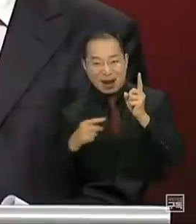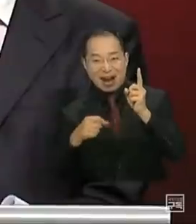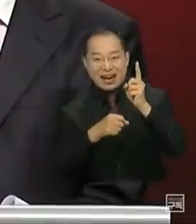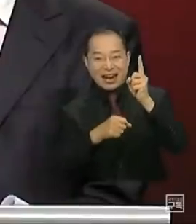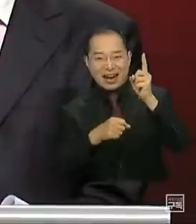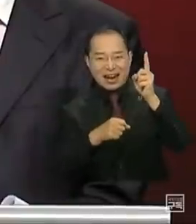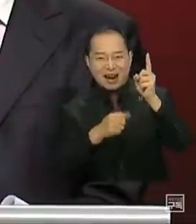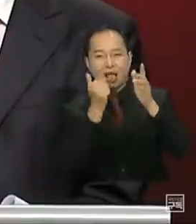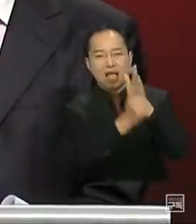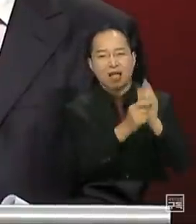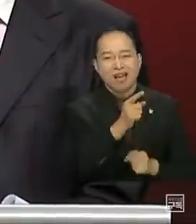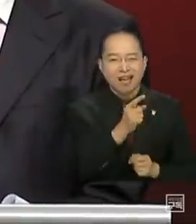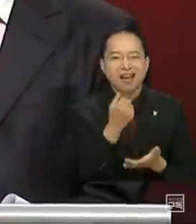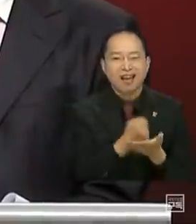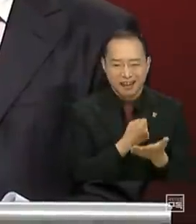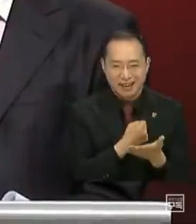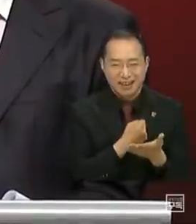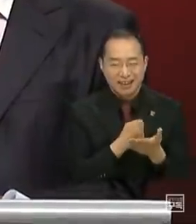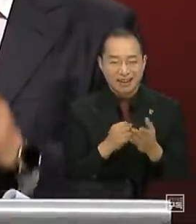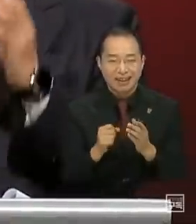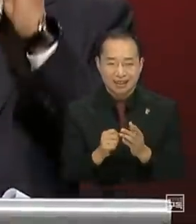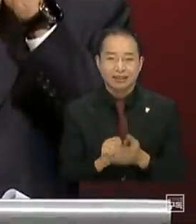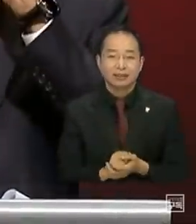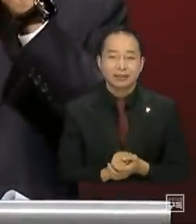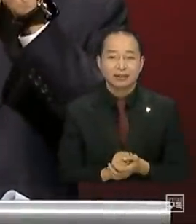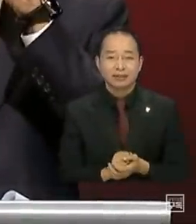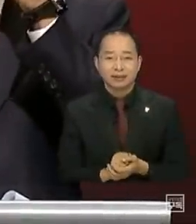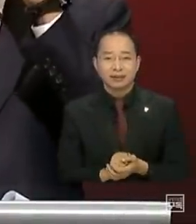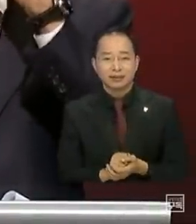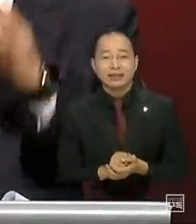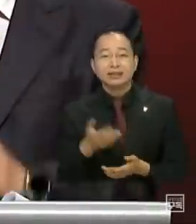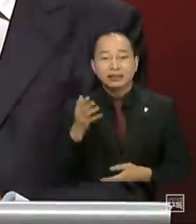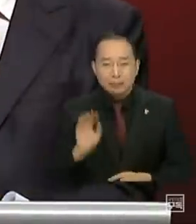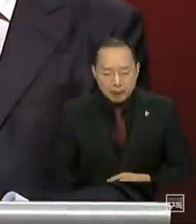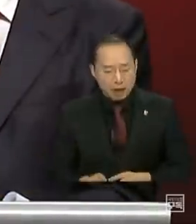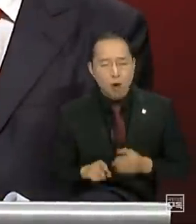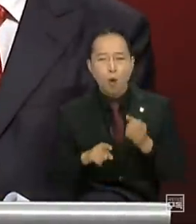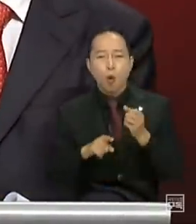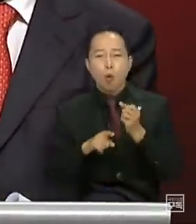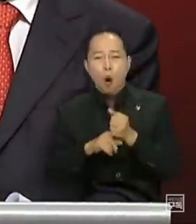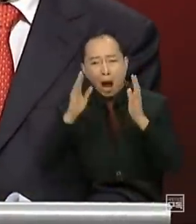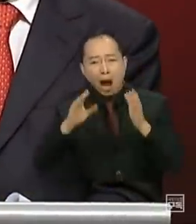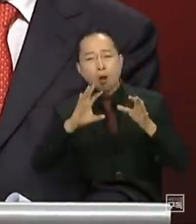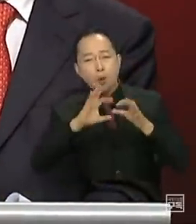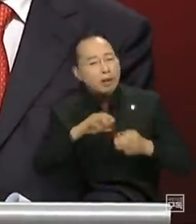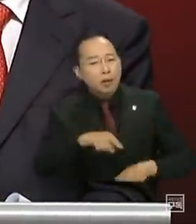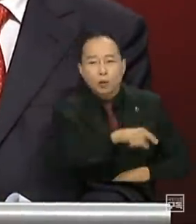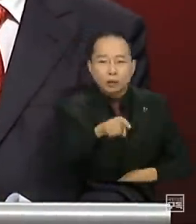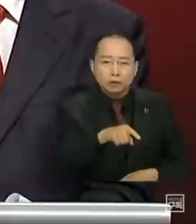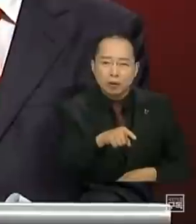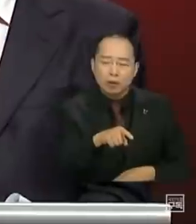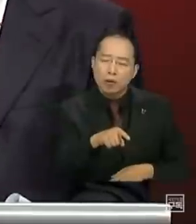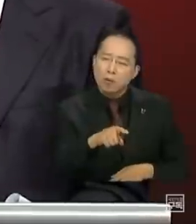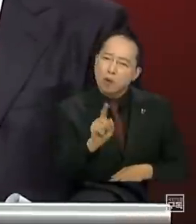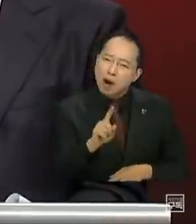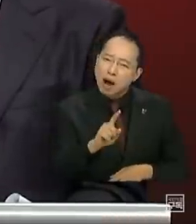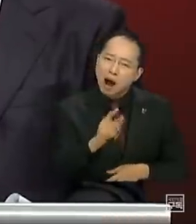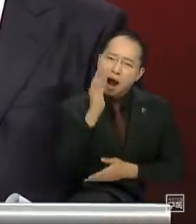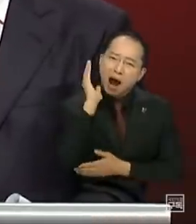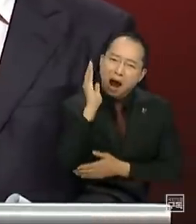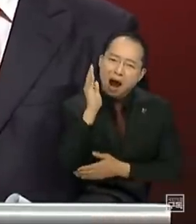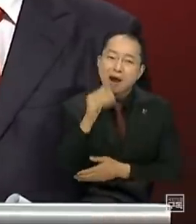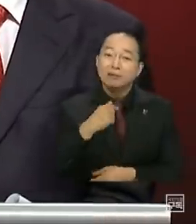현재의 대통령이라면 네. 어떤 말씀으로 그 과학계의 메시지를 던지고 네. 싶으십니까? 저희 나라